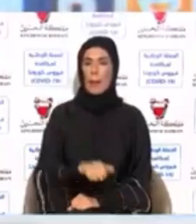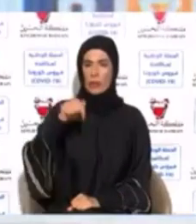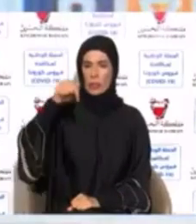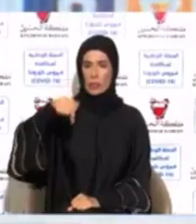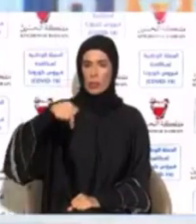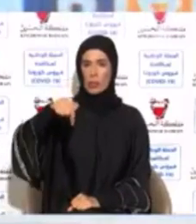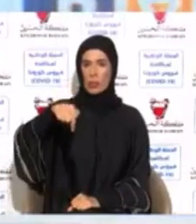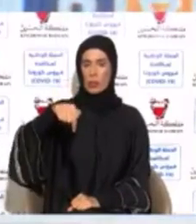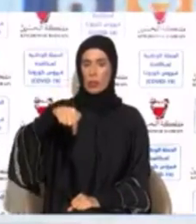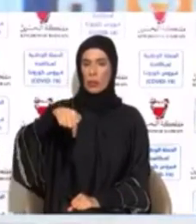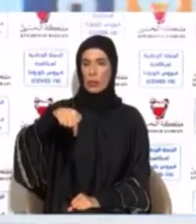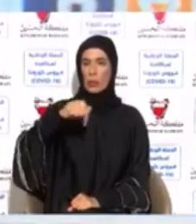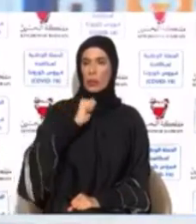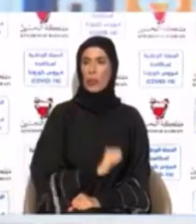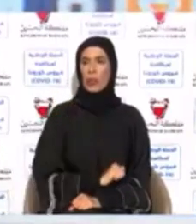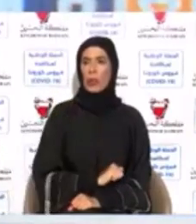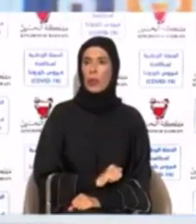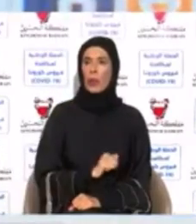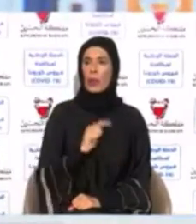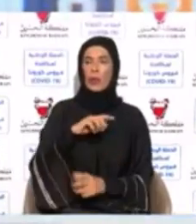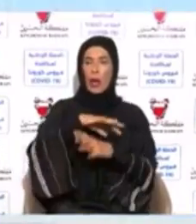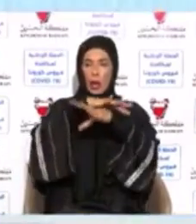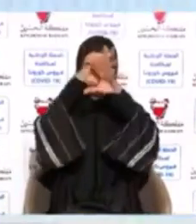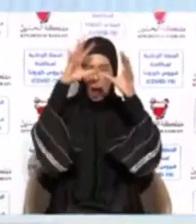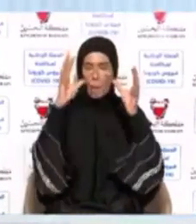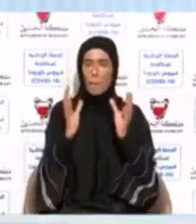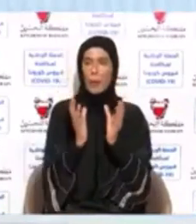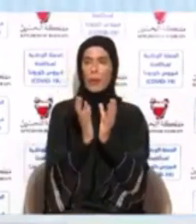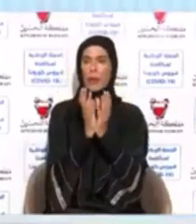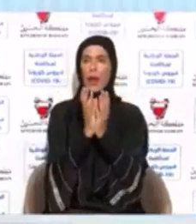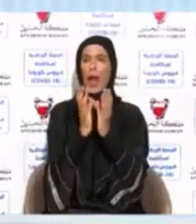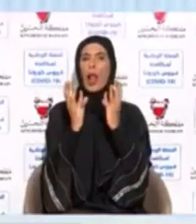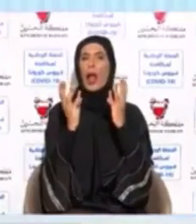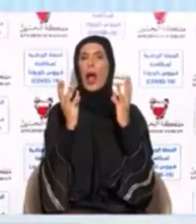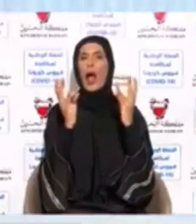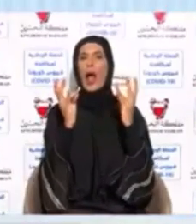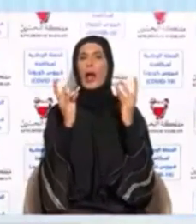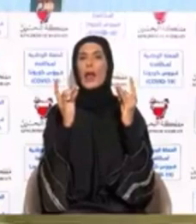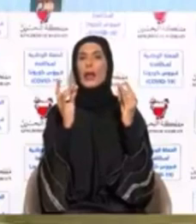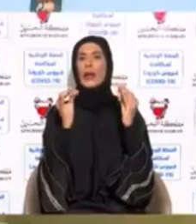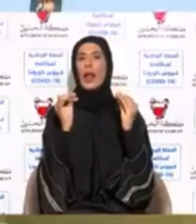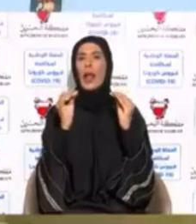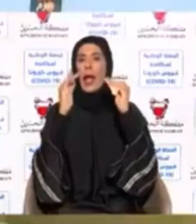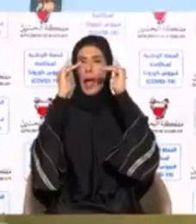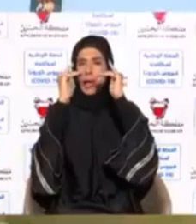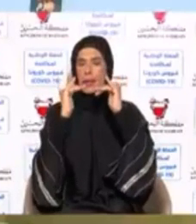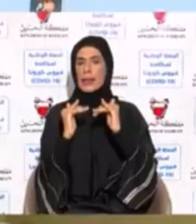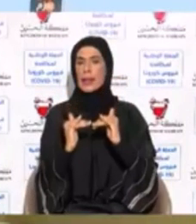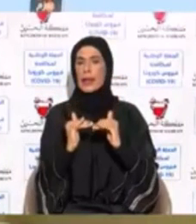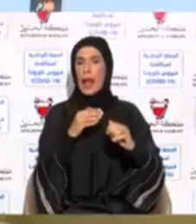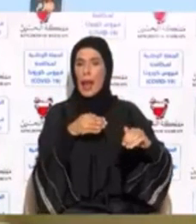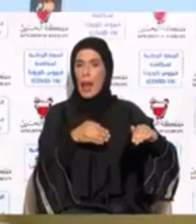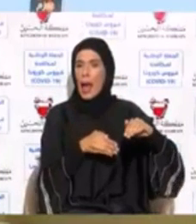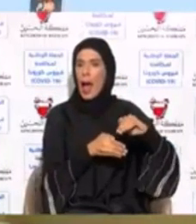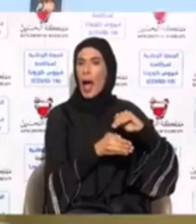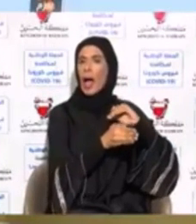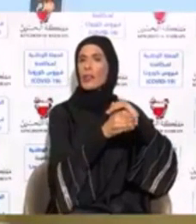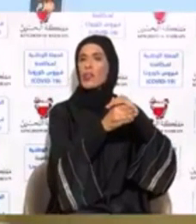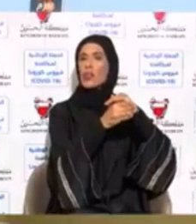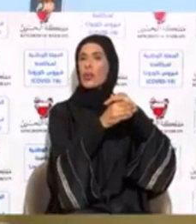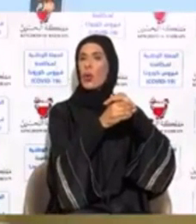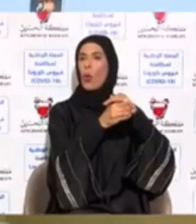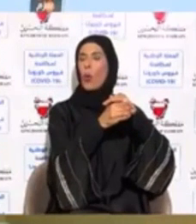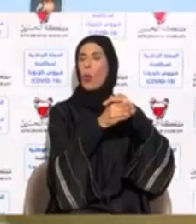الآن أستعرض يعني معكم إجمالي أعداد الإشغال في مراكز العزل والعلاج،